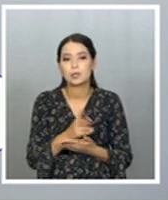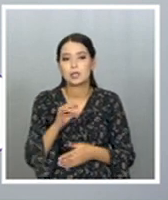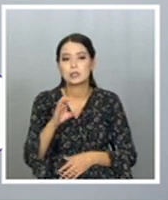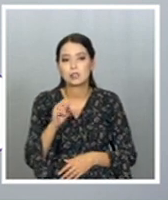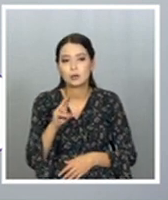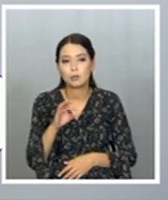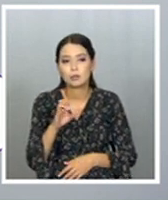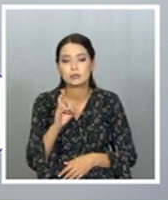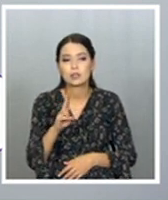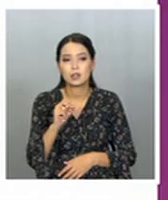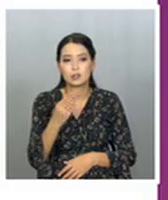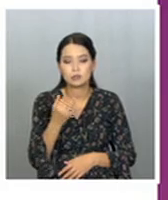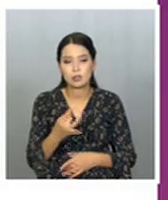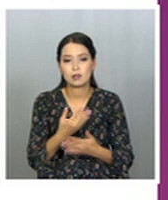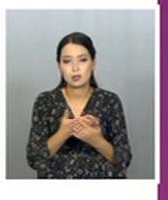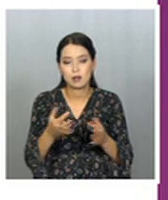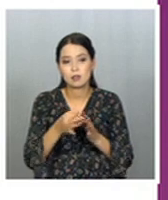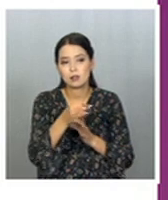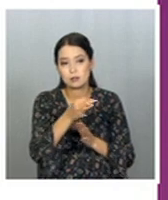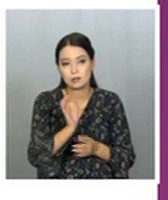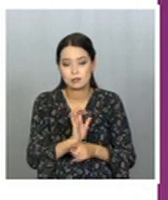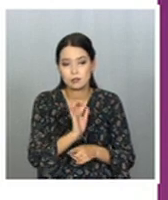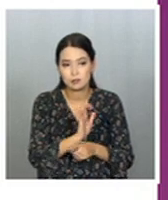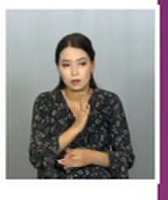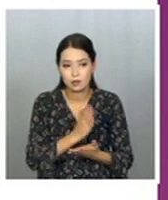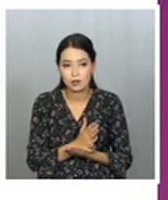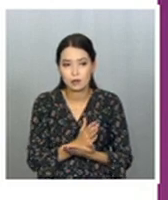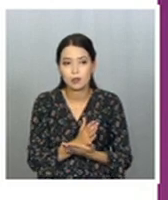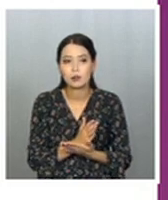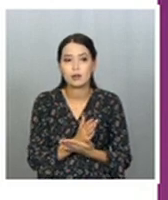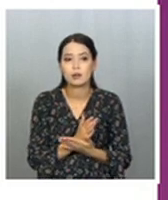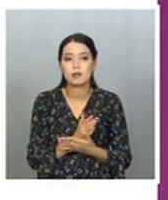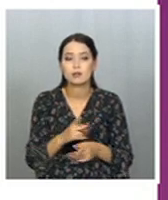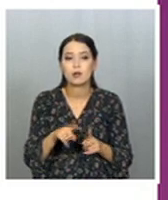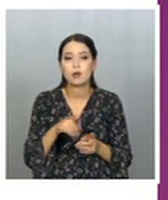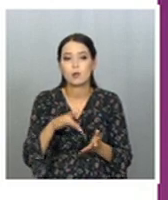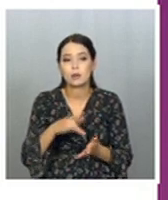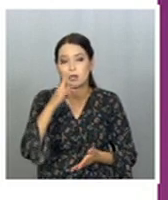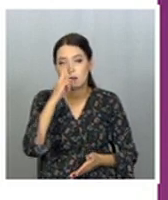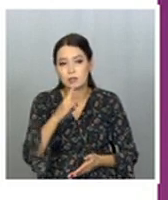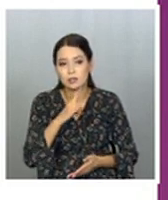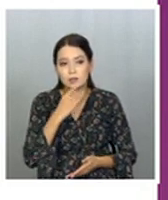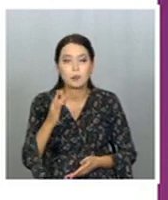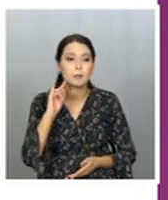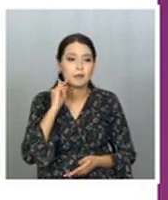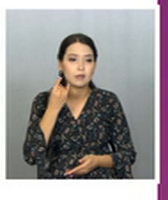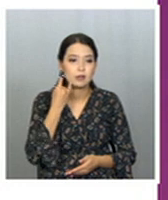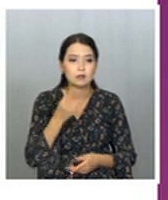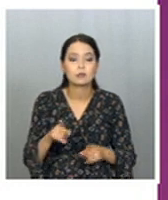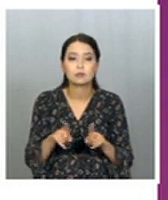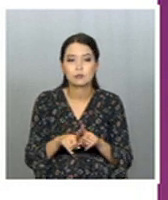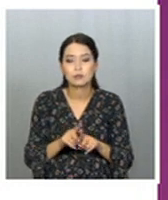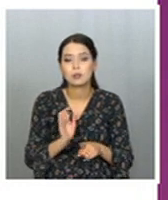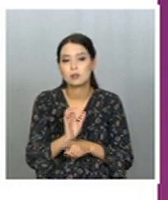Қашар, Әйет сияқты кен орындарынан тасымалданады. Сондай-ақ орталық Қазақстандағы Қаражалдан